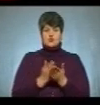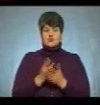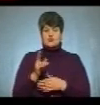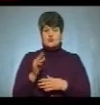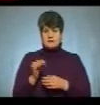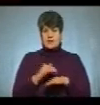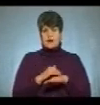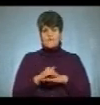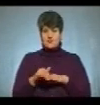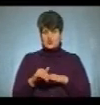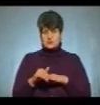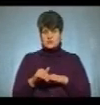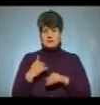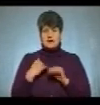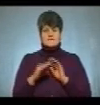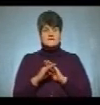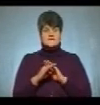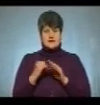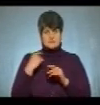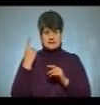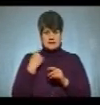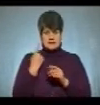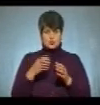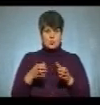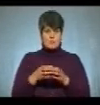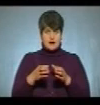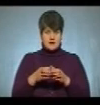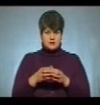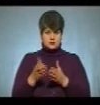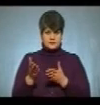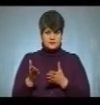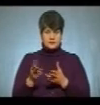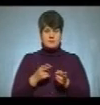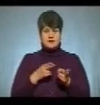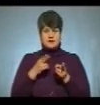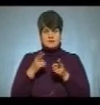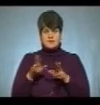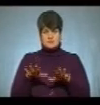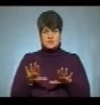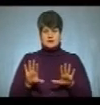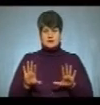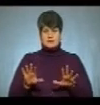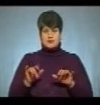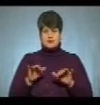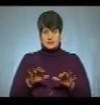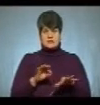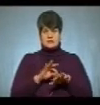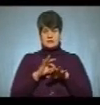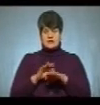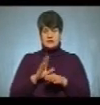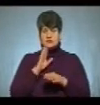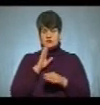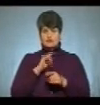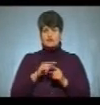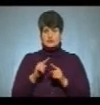на вулицю. Ми викликали психіатричну бригаду, бригада, під'їхавши на місці події, завела жінку до машини